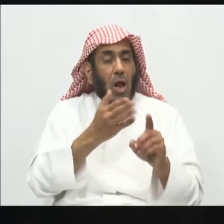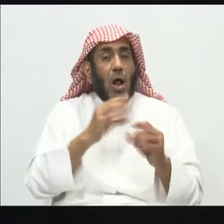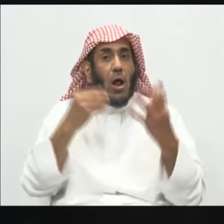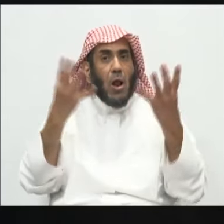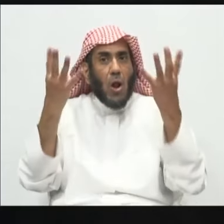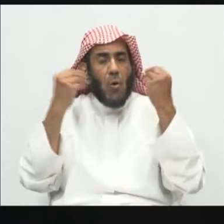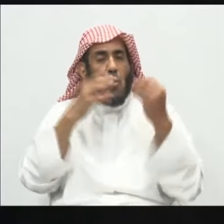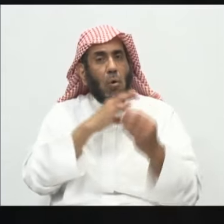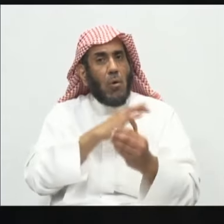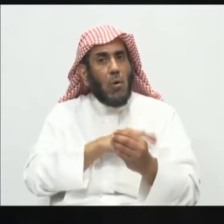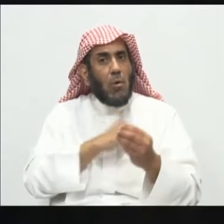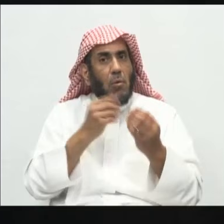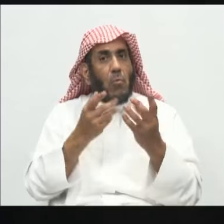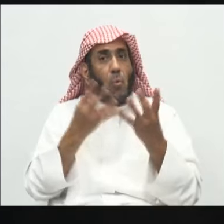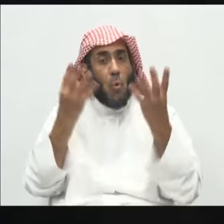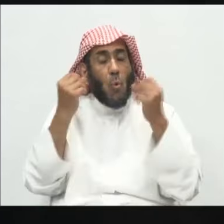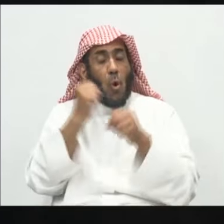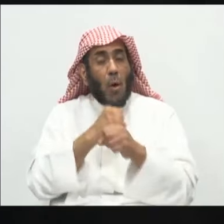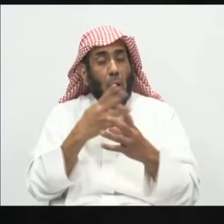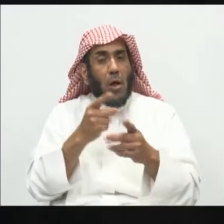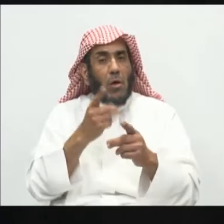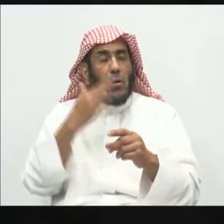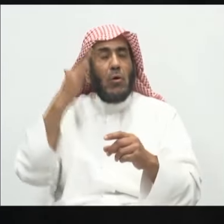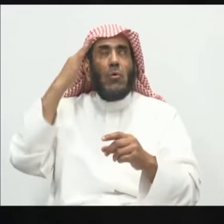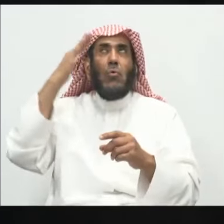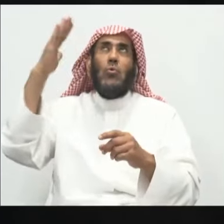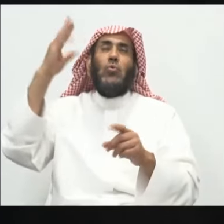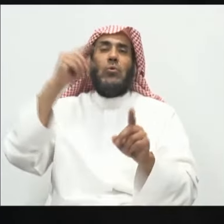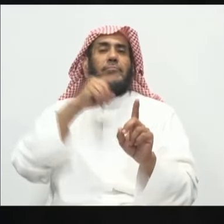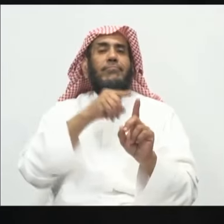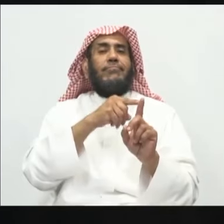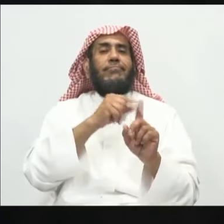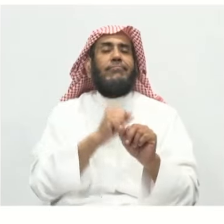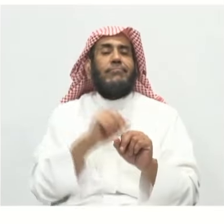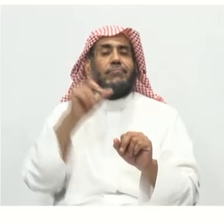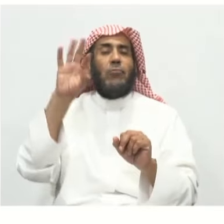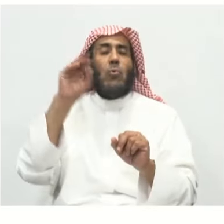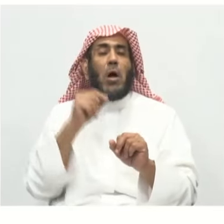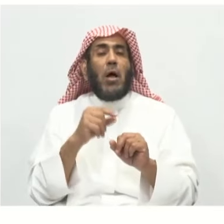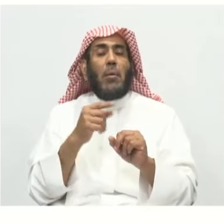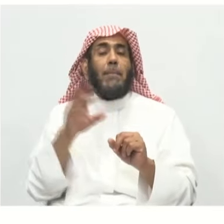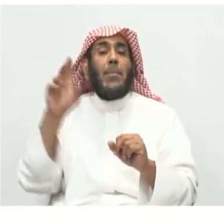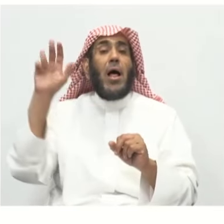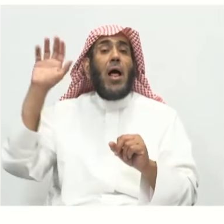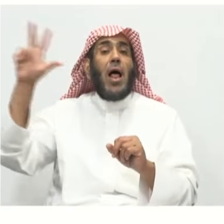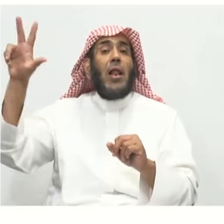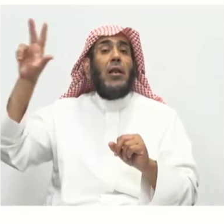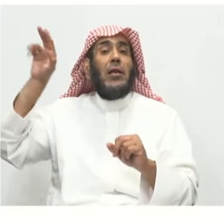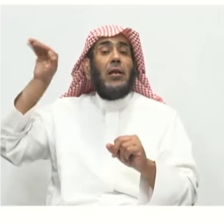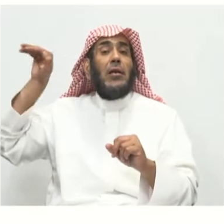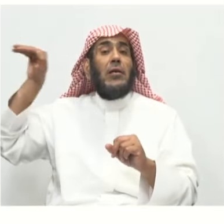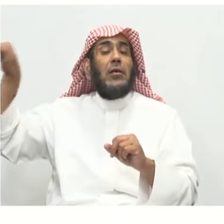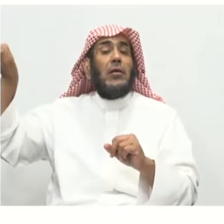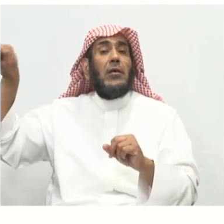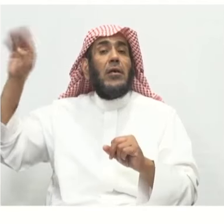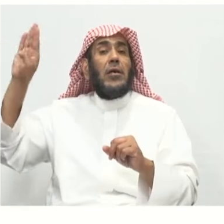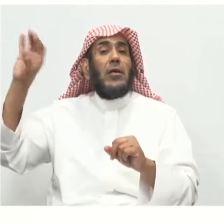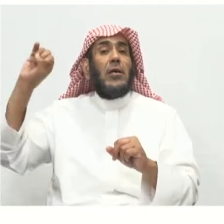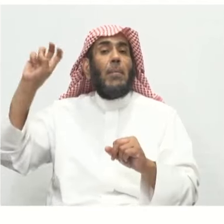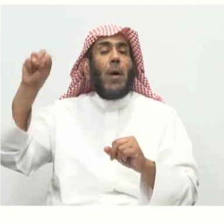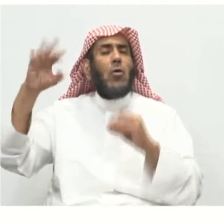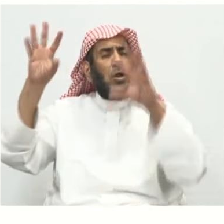امره بالشكر بشكر هذه النعمه اذا هنا انعم الله عز وجل على لقمان بالحكمه على لقمان بالحكمه